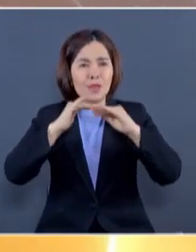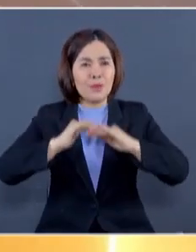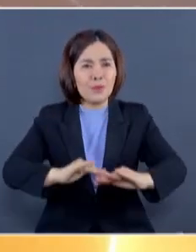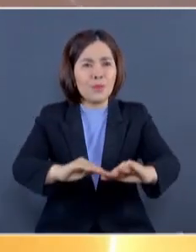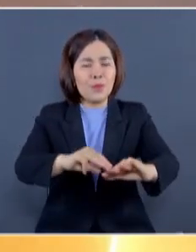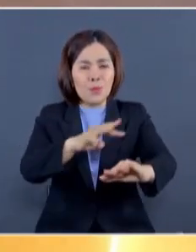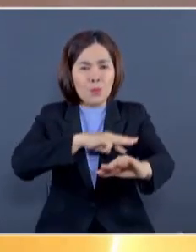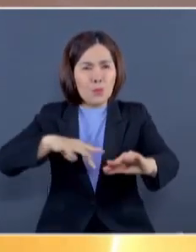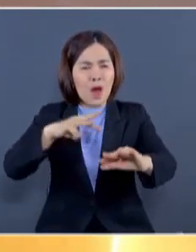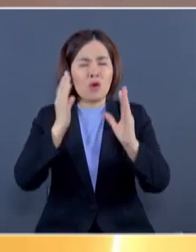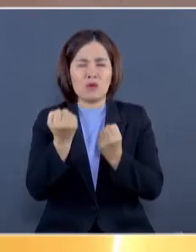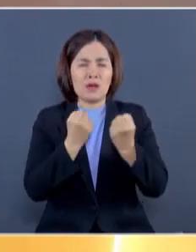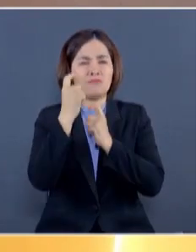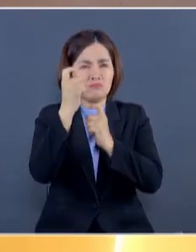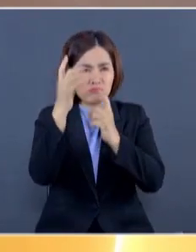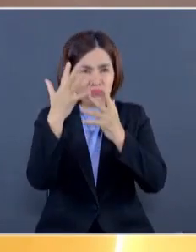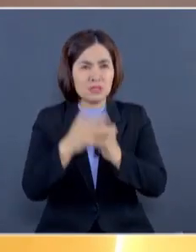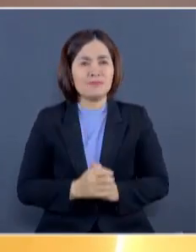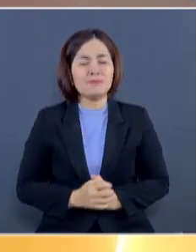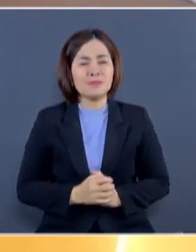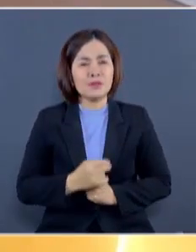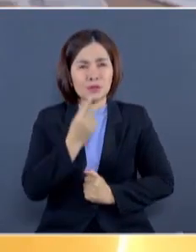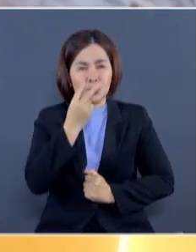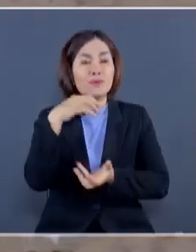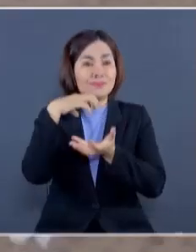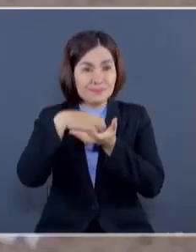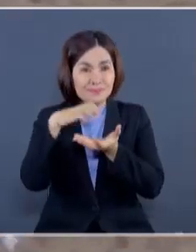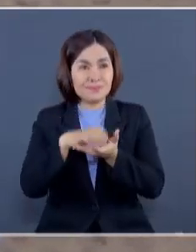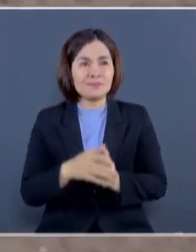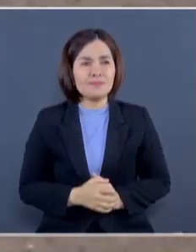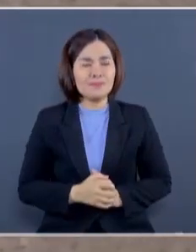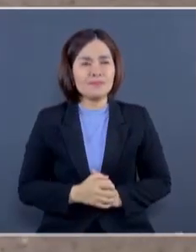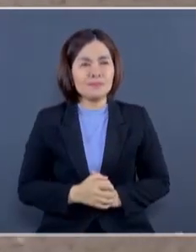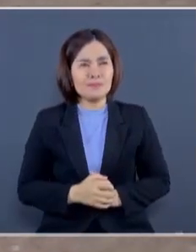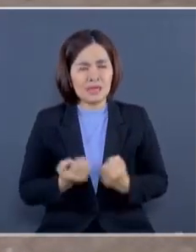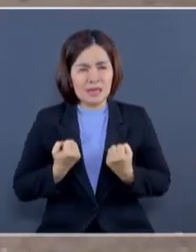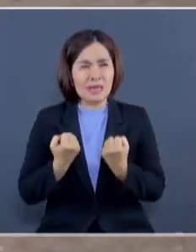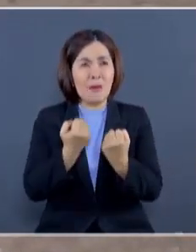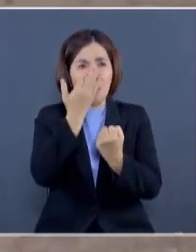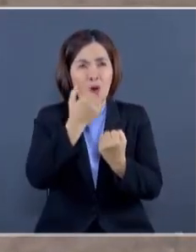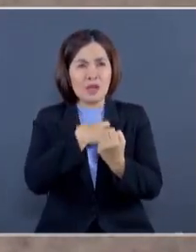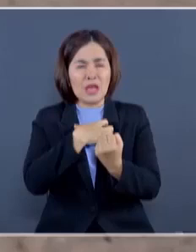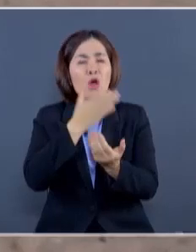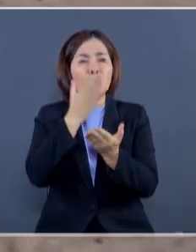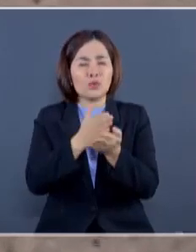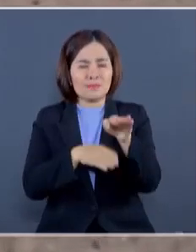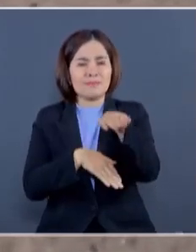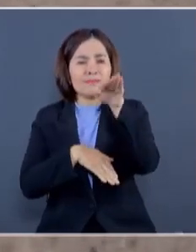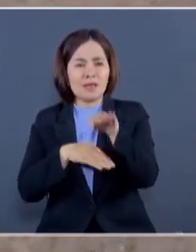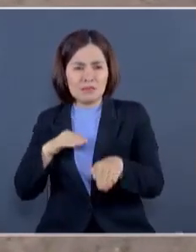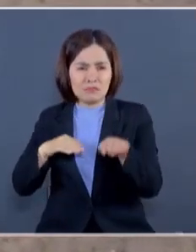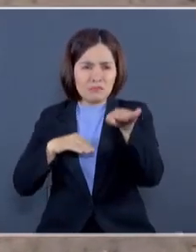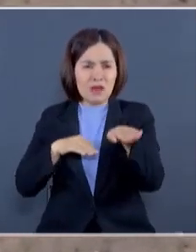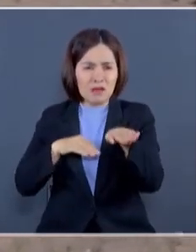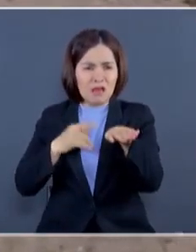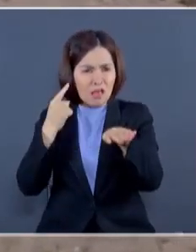ไม่เป็นอันตรายลองไปฟังเพิ่มเติมจากผู้เห็นเหตุการณ์กันค่ะเจะเข้าที่จอดใช่มั้ยคะแล้วก็ได้ก็พอดีได้ยิน